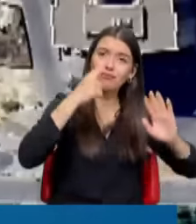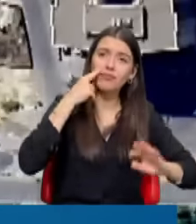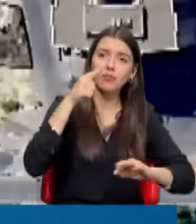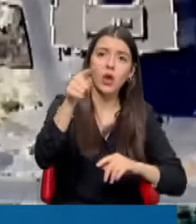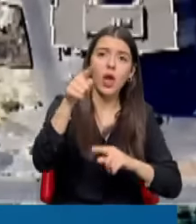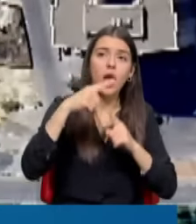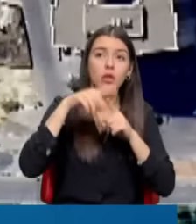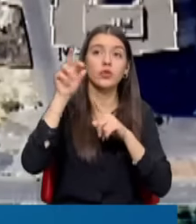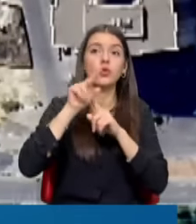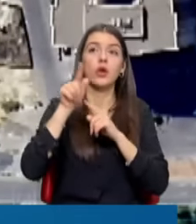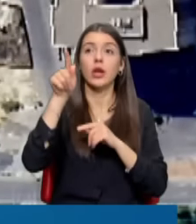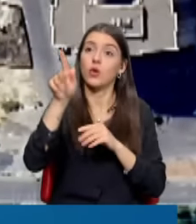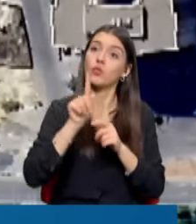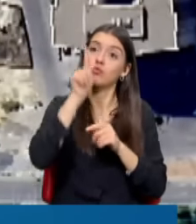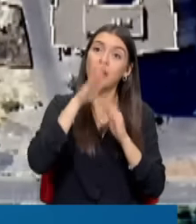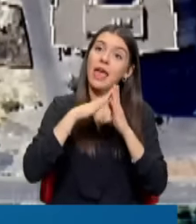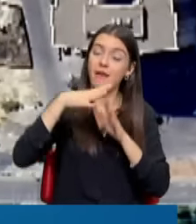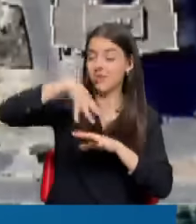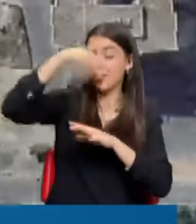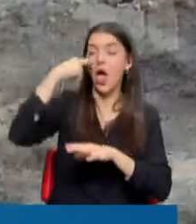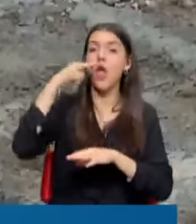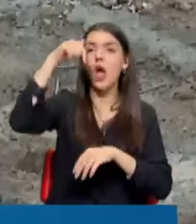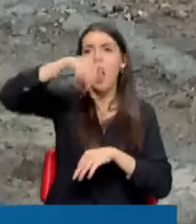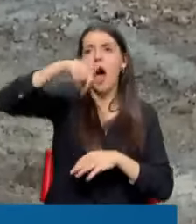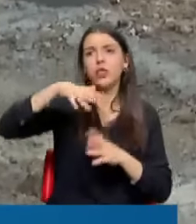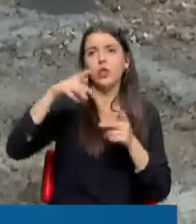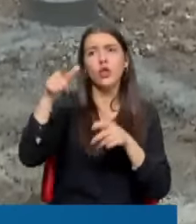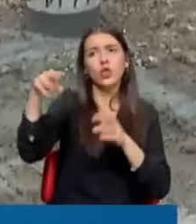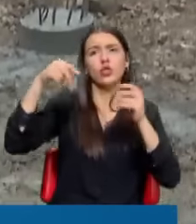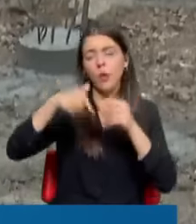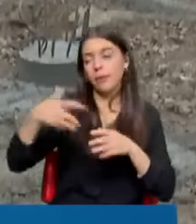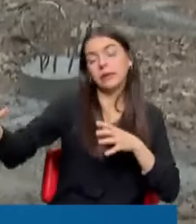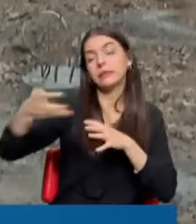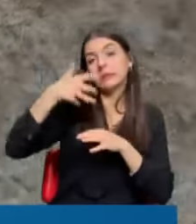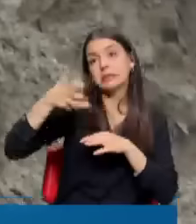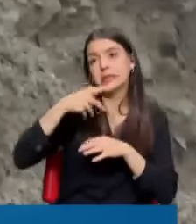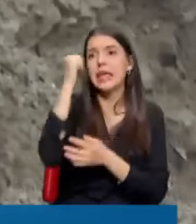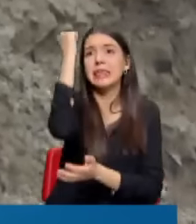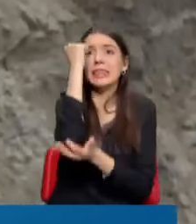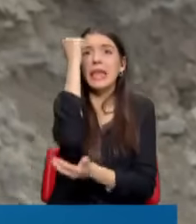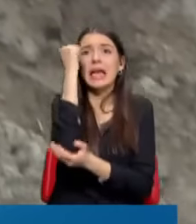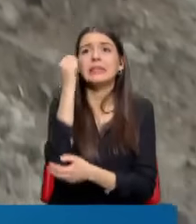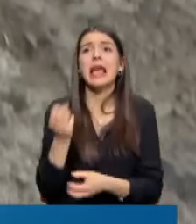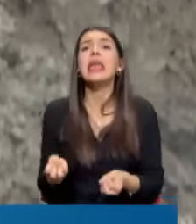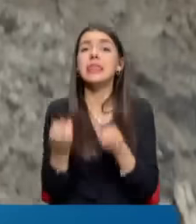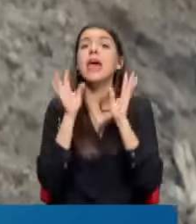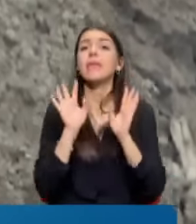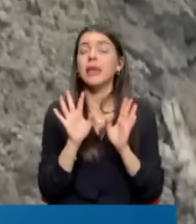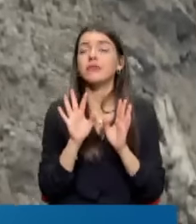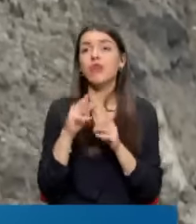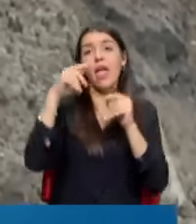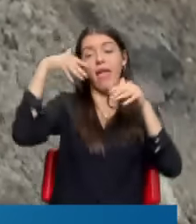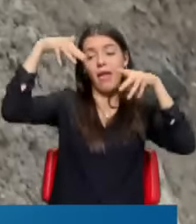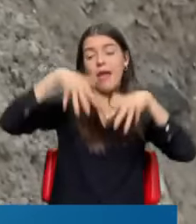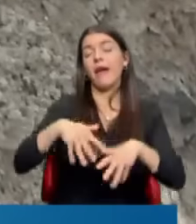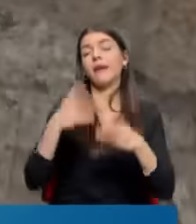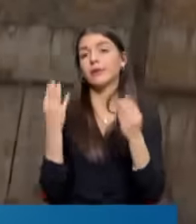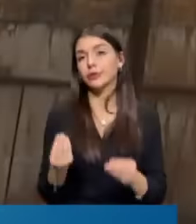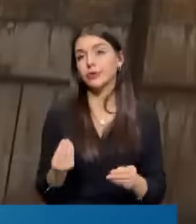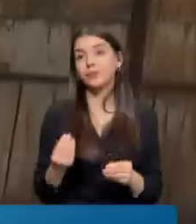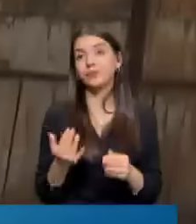de yamaçtaki evlerin altındaki toprak kazıldı. Kazıklar da yeterli olmayınca heyelan yaşandı. Mahalleli daha önce de